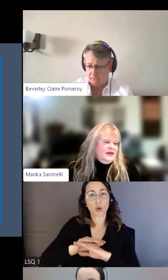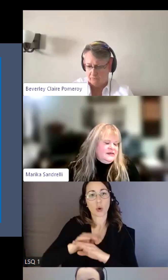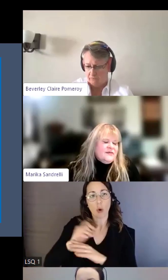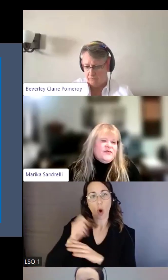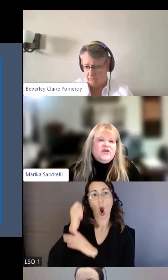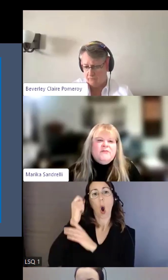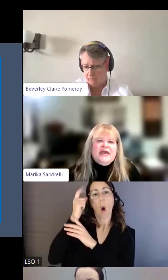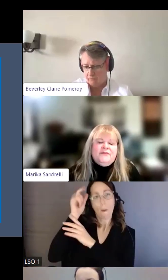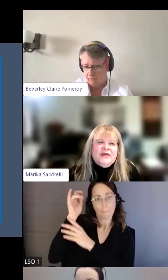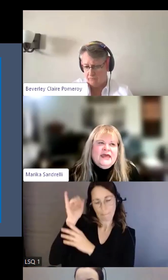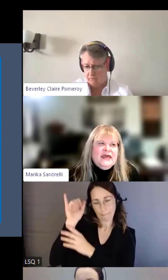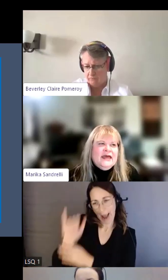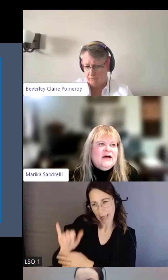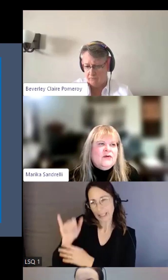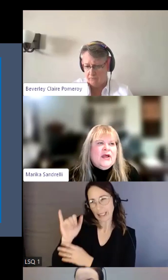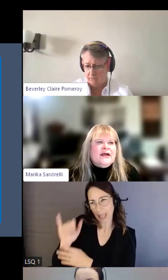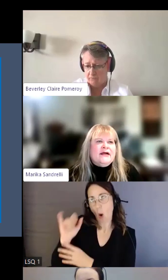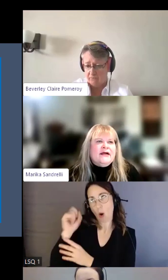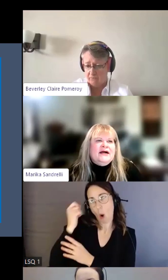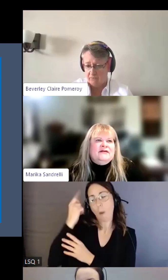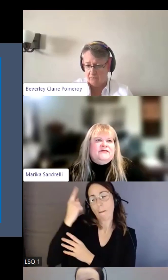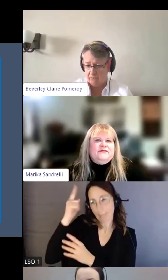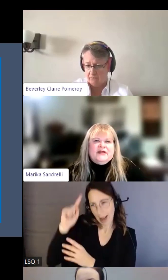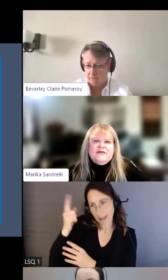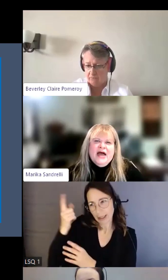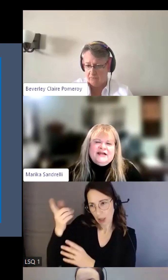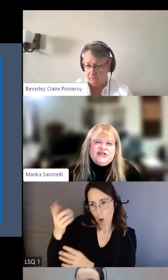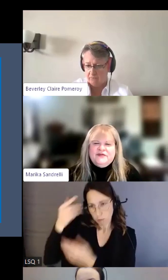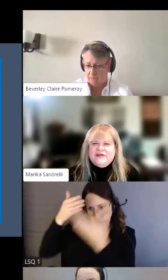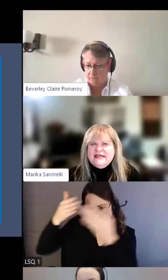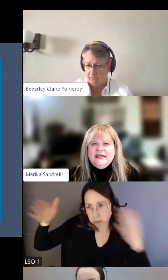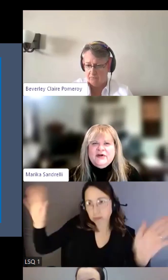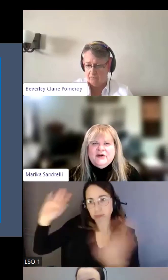Certains d'entre vous peuvent être peut-être conscients de